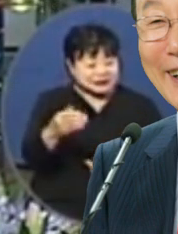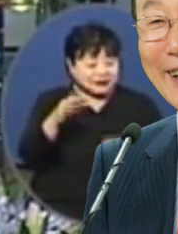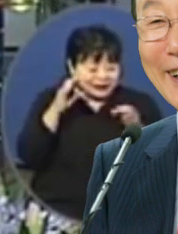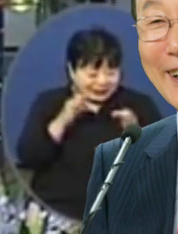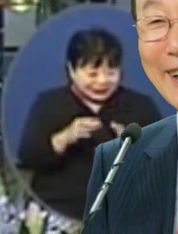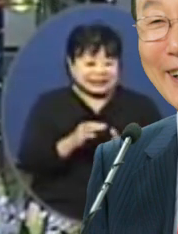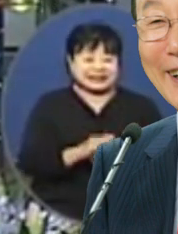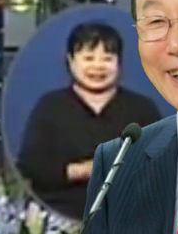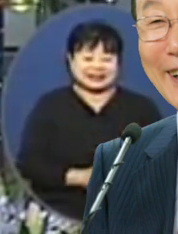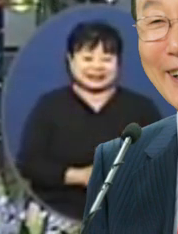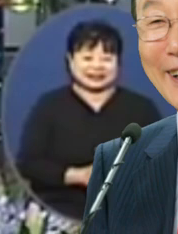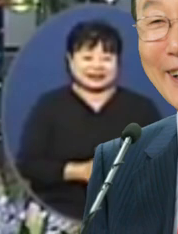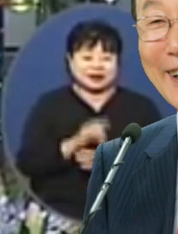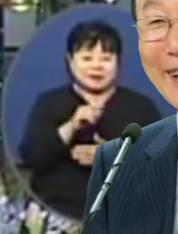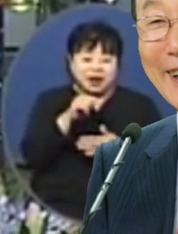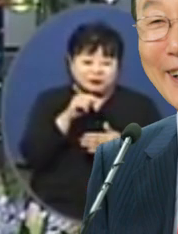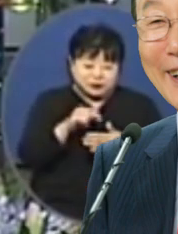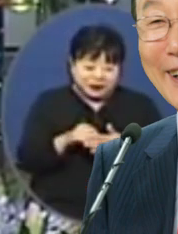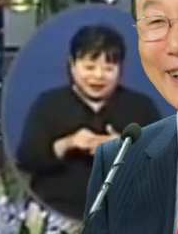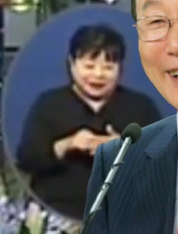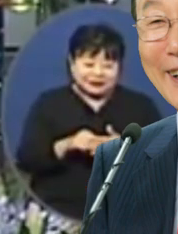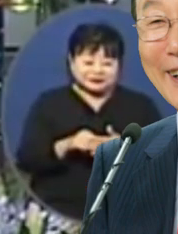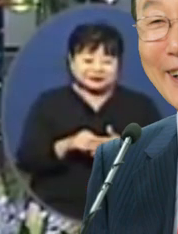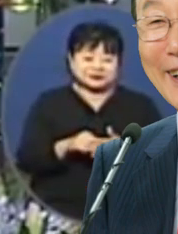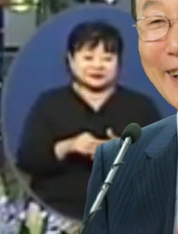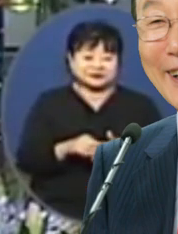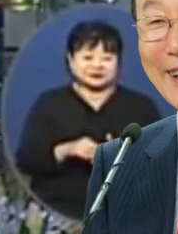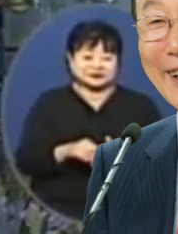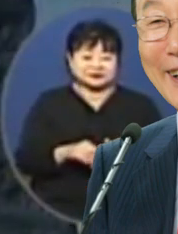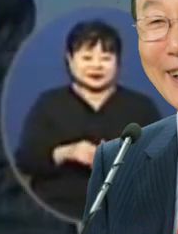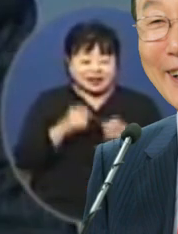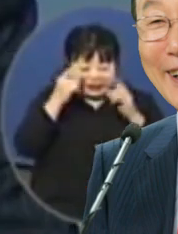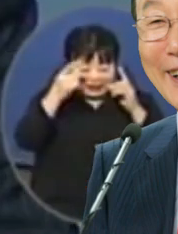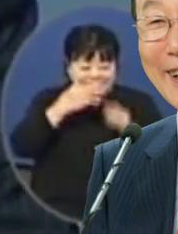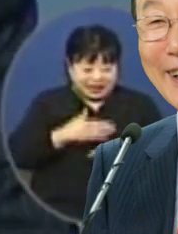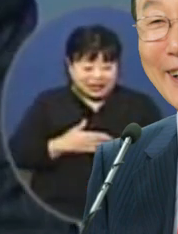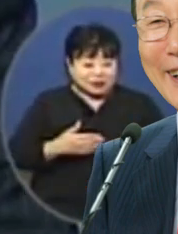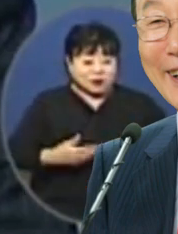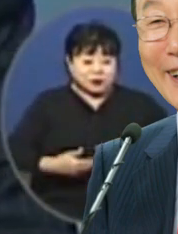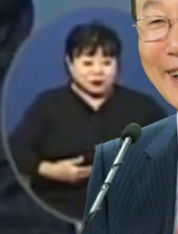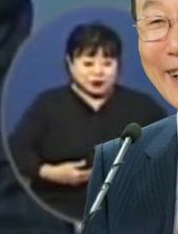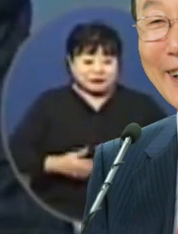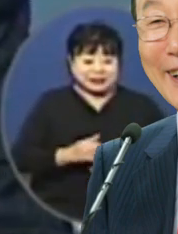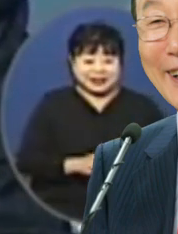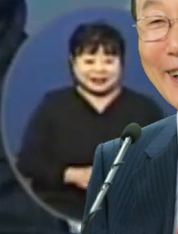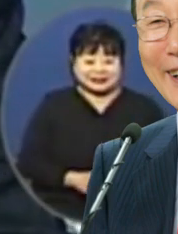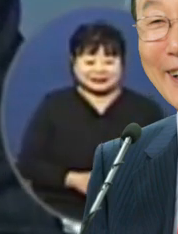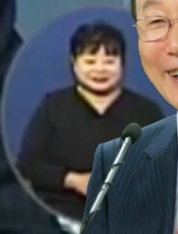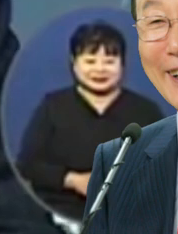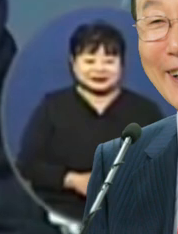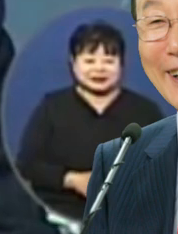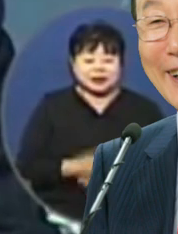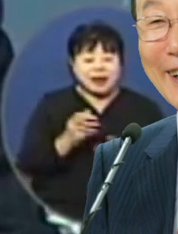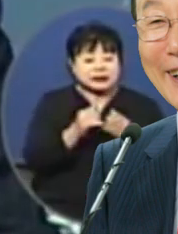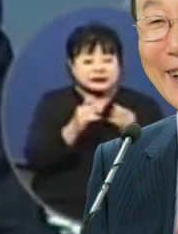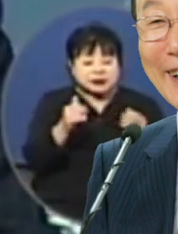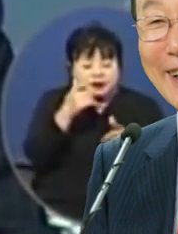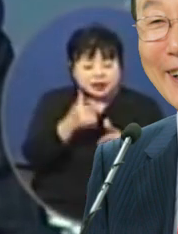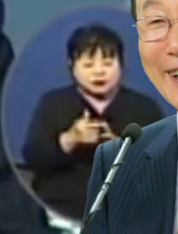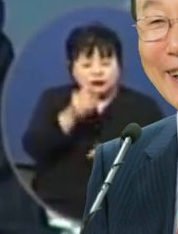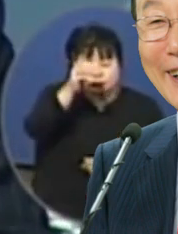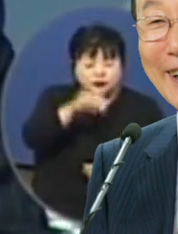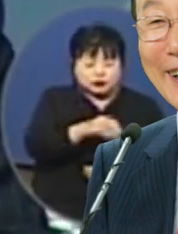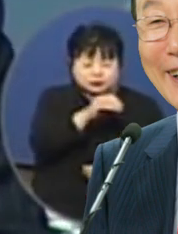간단히 우리 마음속에 깨달아 하는 것이 필요한 것입니다. 많은 사람들이 예수